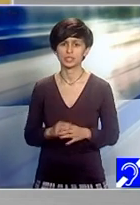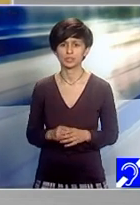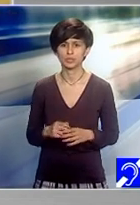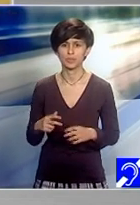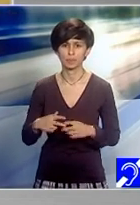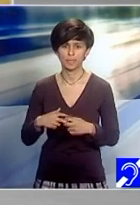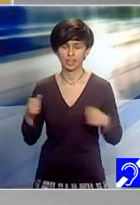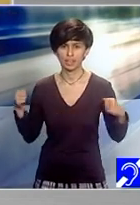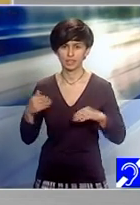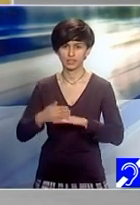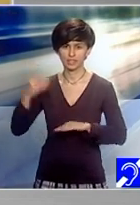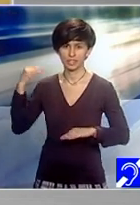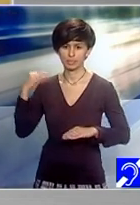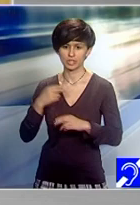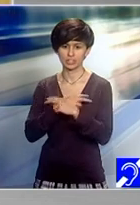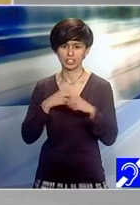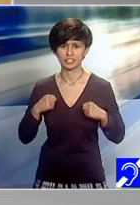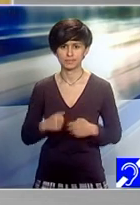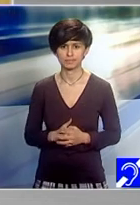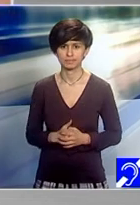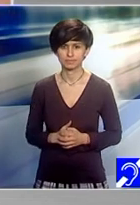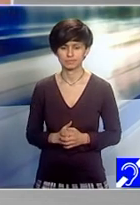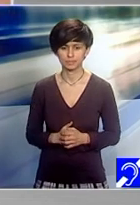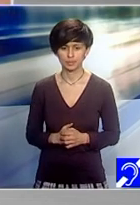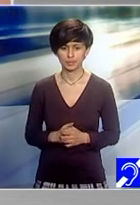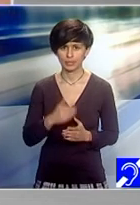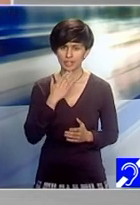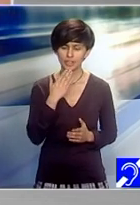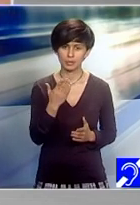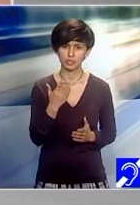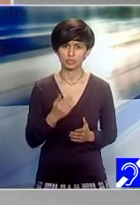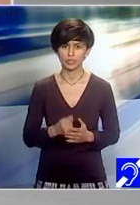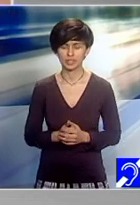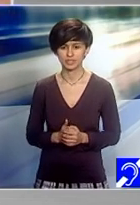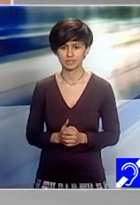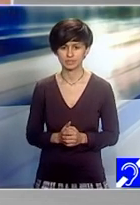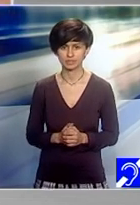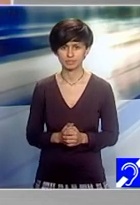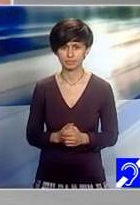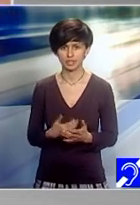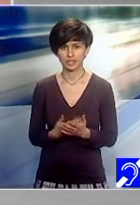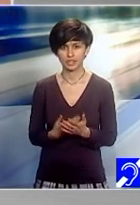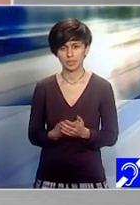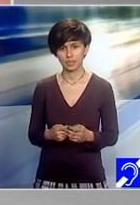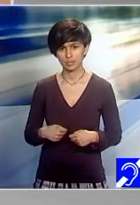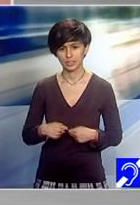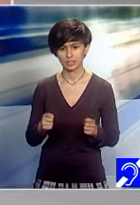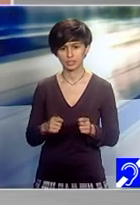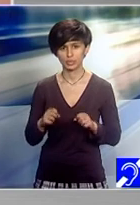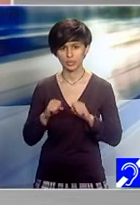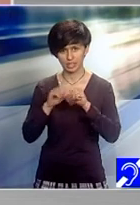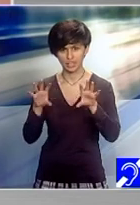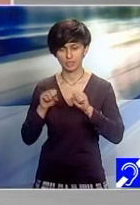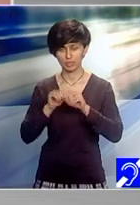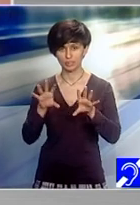de sărbătorile de Paște. Luminița, înapoi la tine! Mulțumesc, Ovidiu! Pentru toate aceste informații o să aflăm și la știri